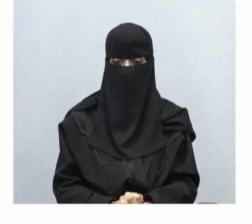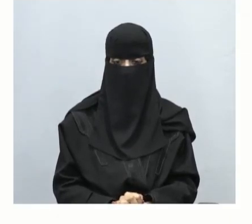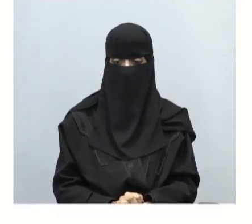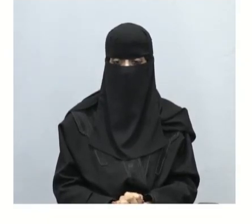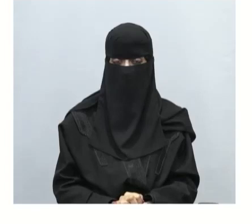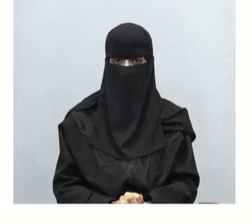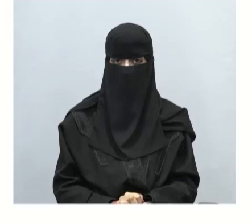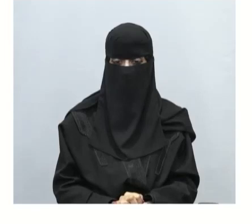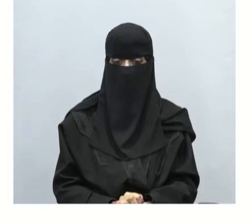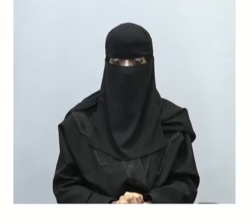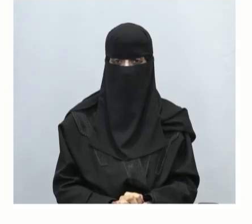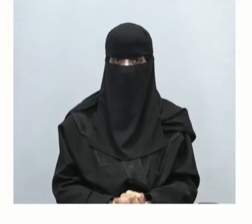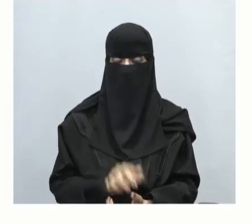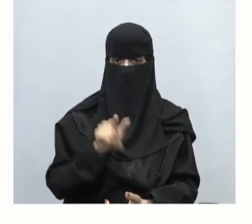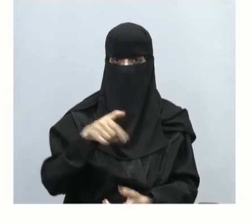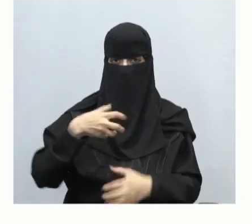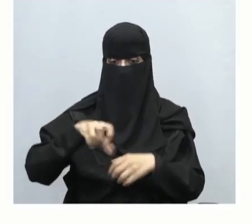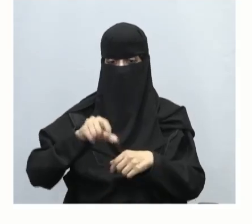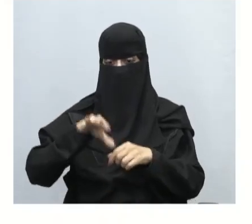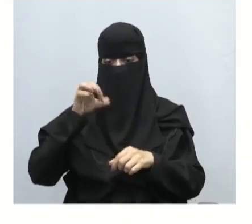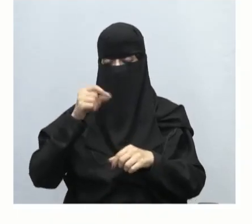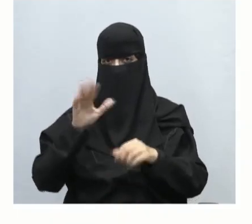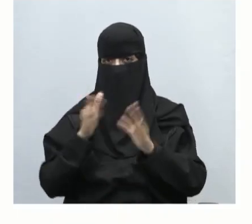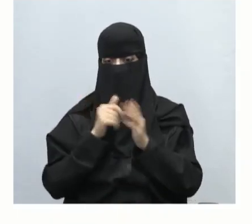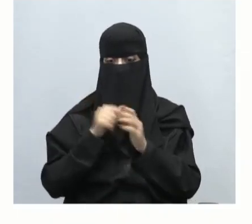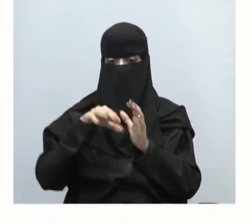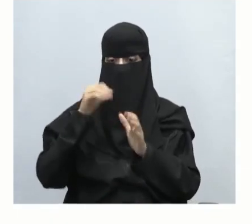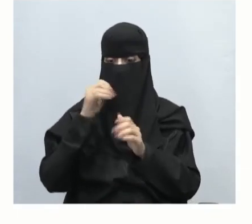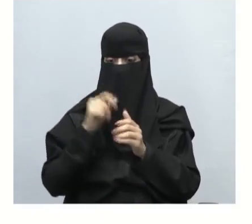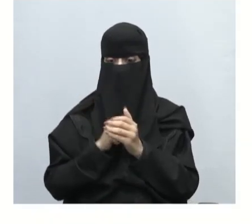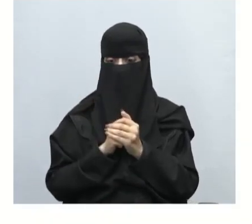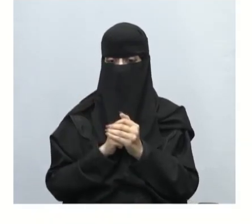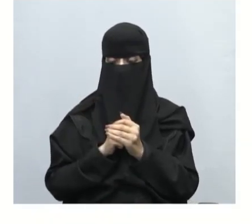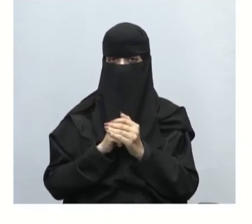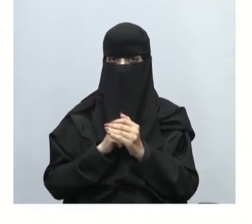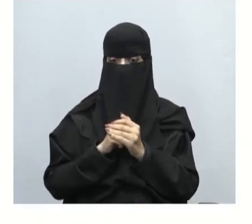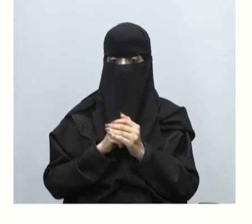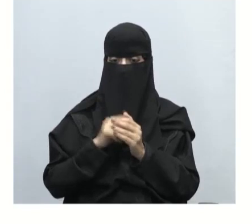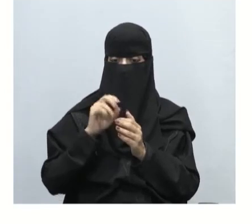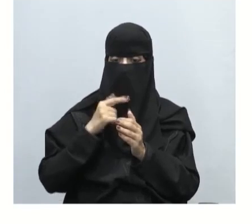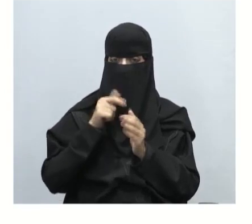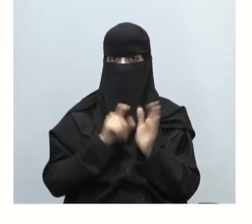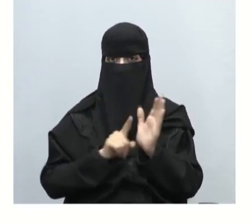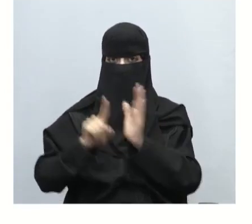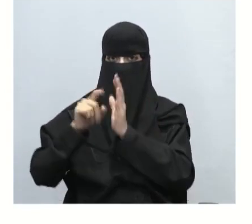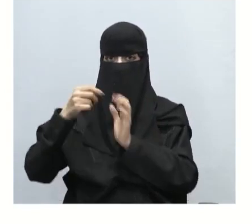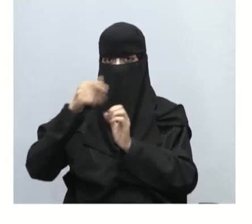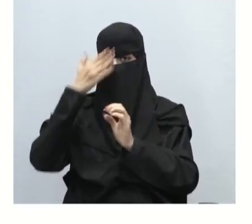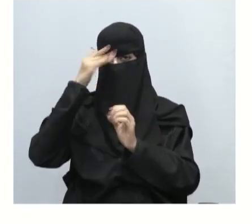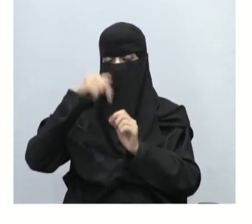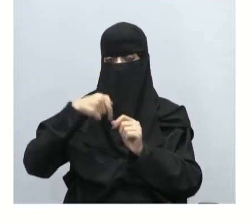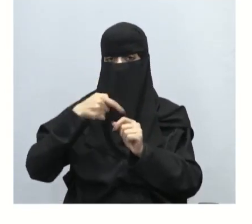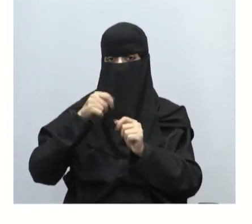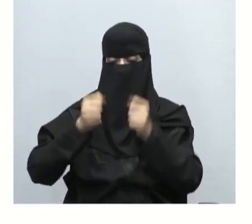الف ايضا في القسم الاول اختيار متعدد اختر الاجابه الصحيحه السؤال السابع قاد عبد الله سيارته